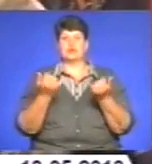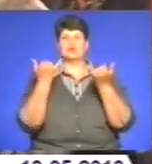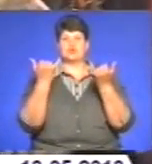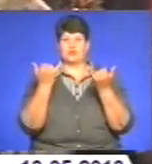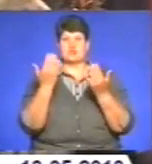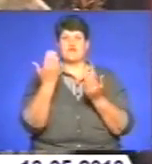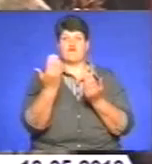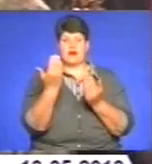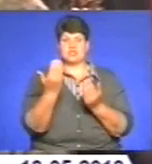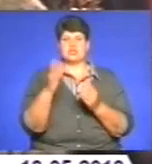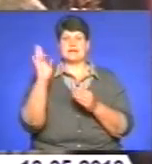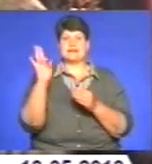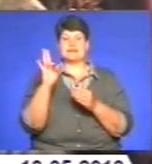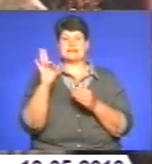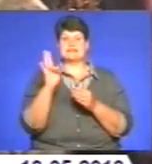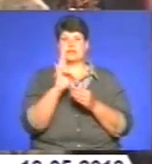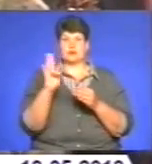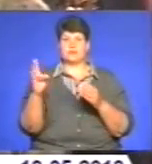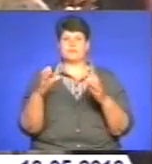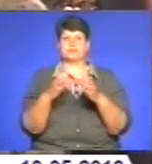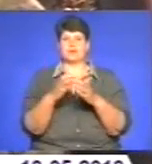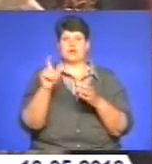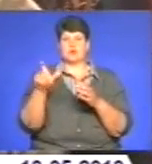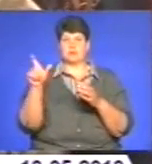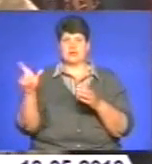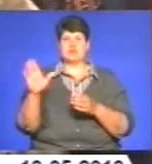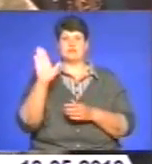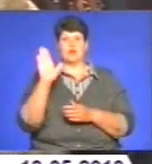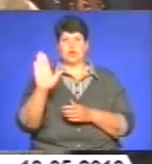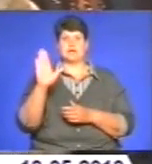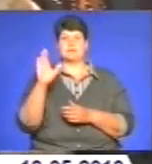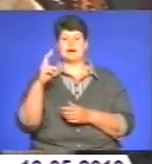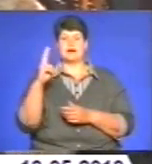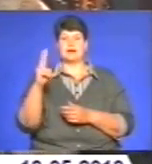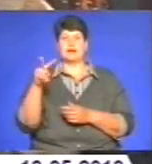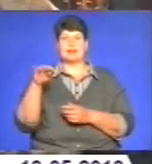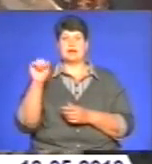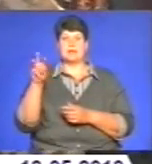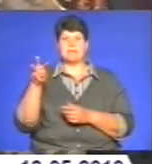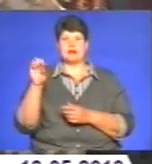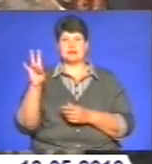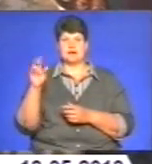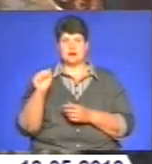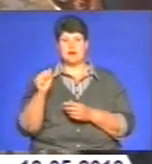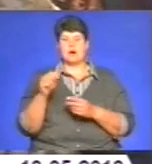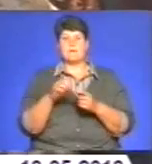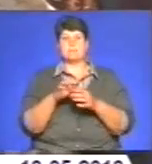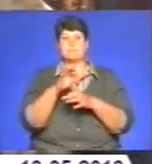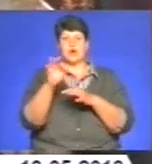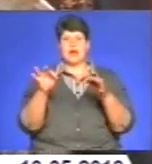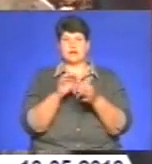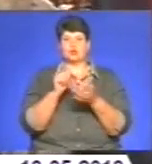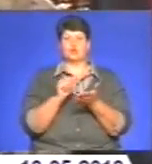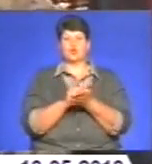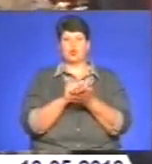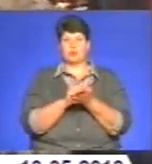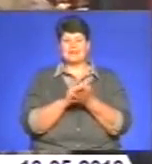вашій церковній громаді від Володимира Клименка проектну документацію